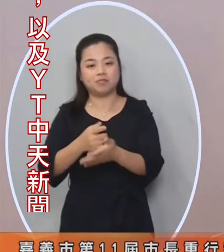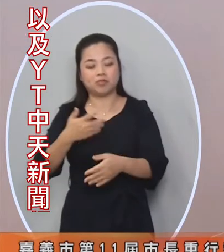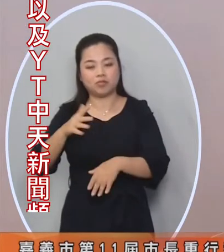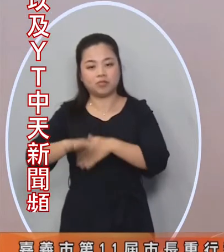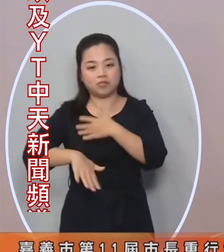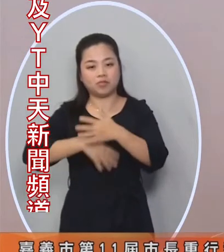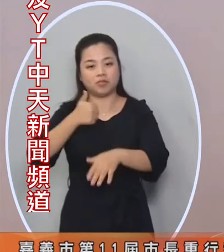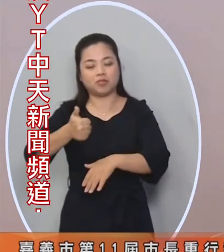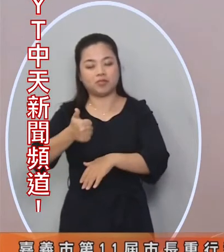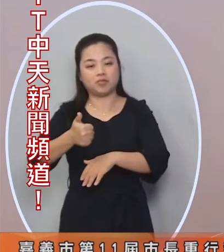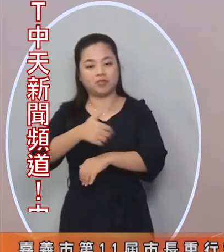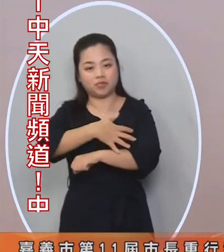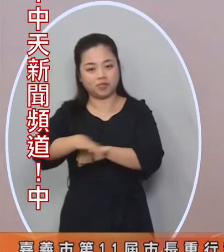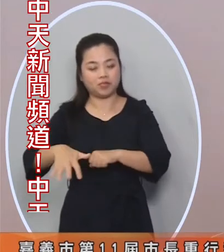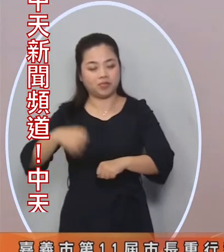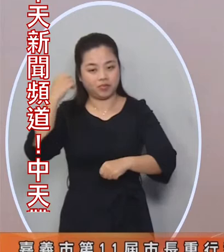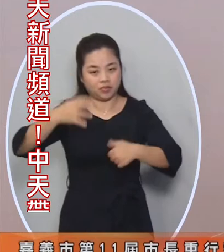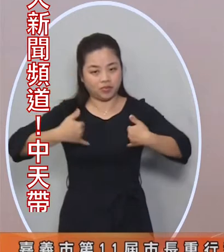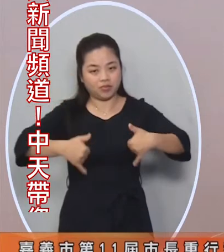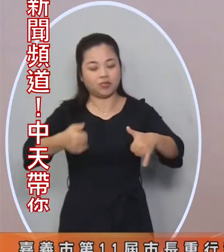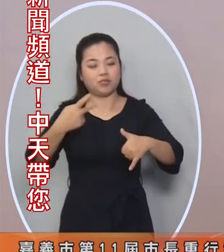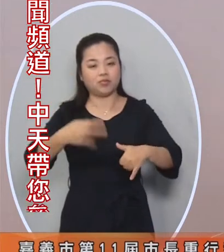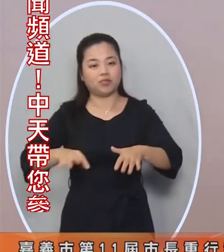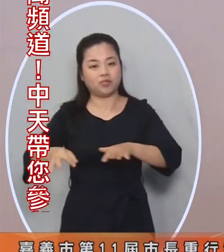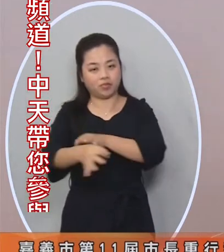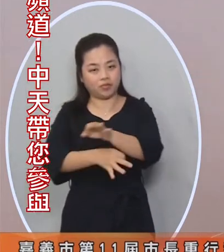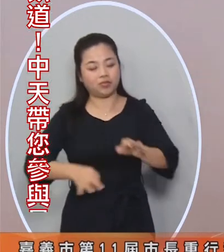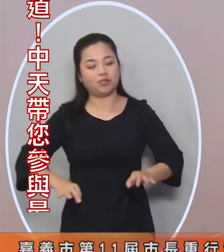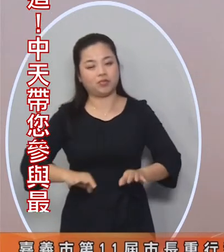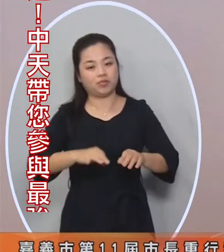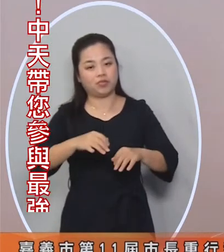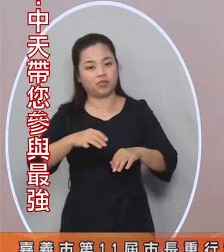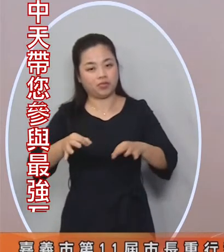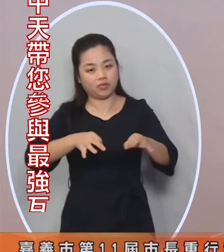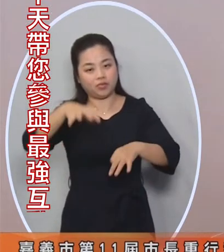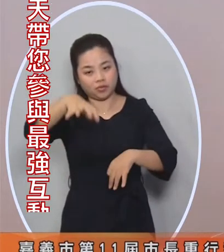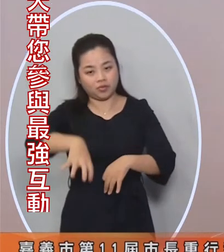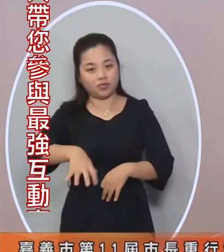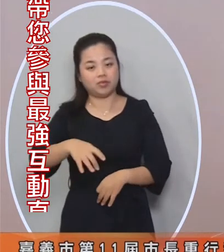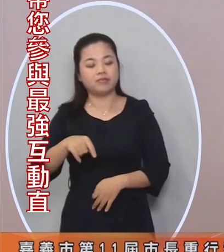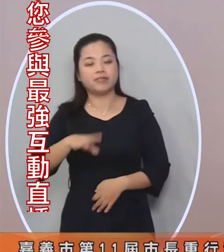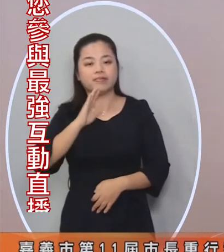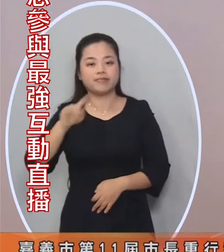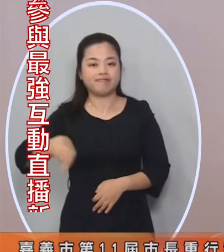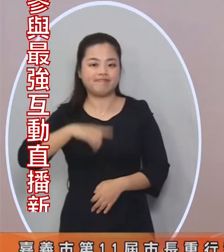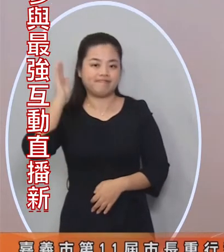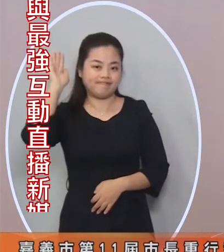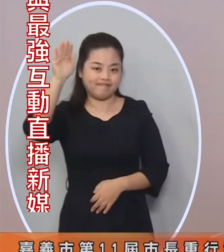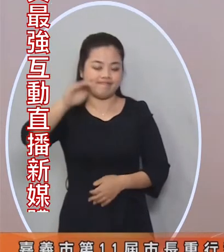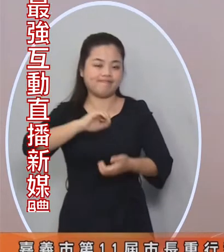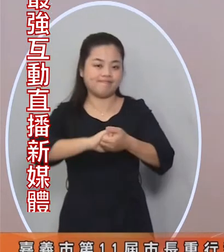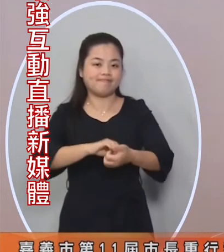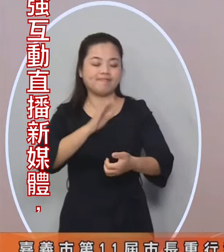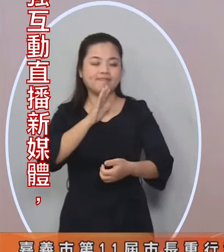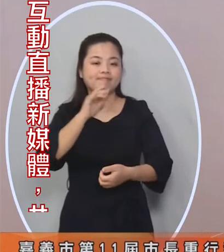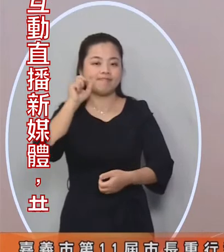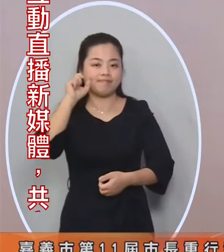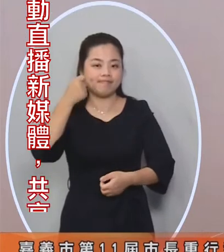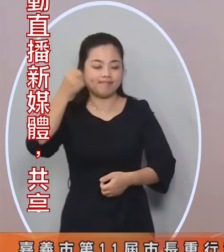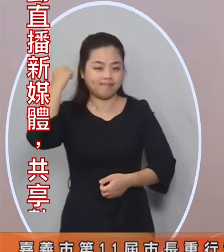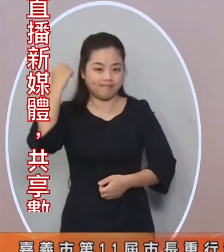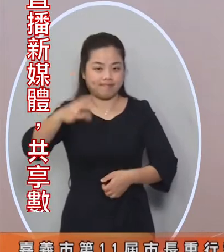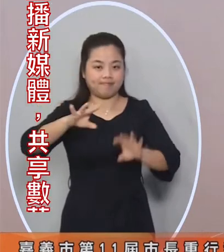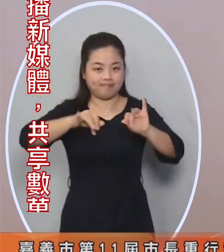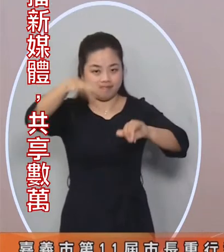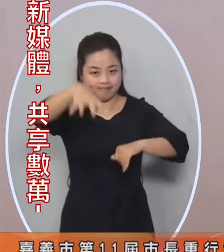的环境，新辟的道路，还有繁荣的商业区，这已经成为我们未来一定是嘉义的新